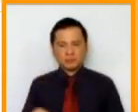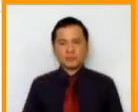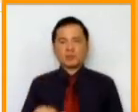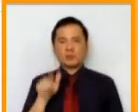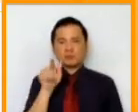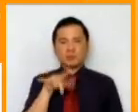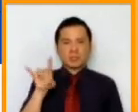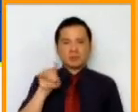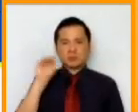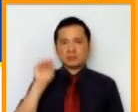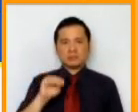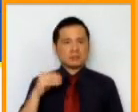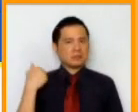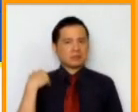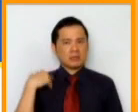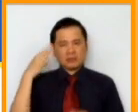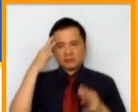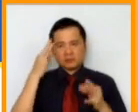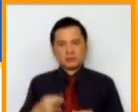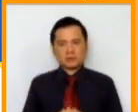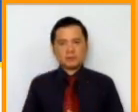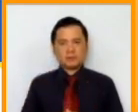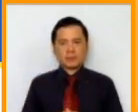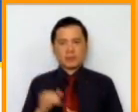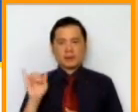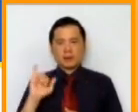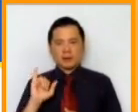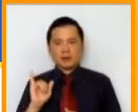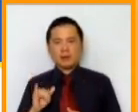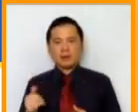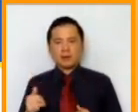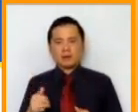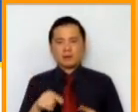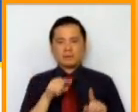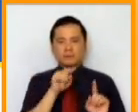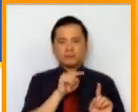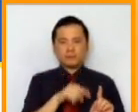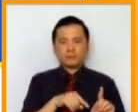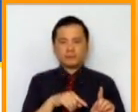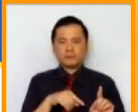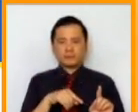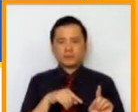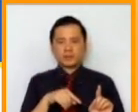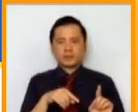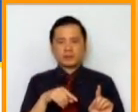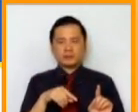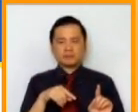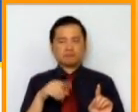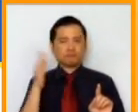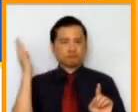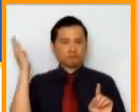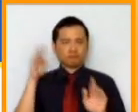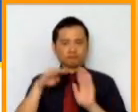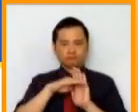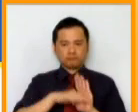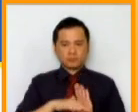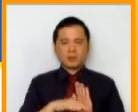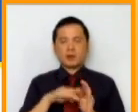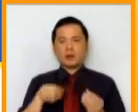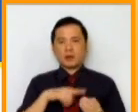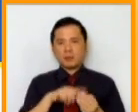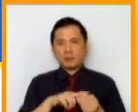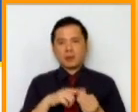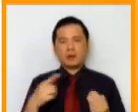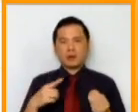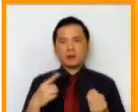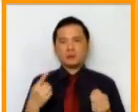undecided. Sa kabila niyan, tumaas pa rin sa moderate na positive 18 ang net agreement score kumpara sa neutral na positive 5 noong